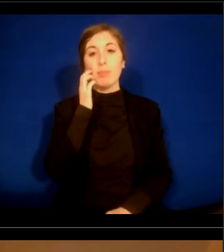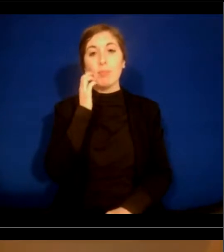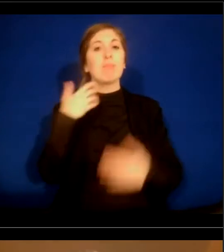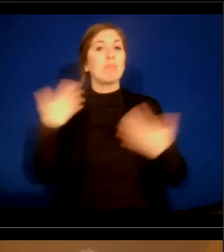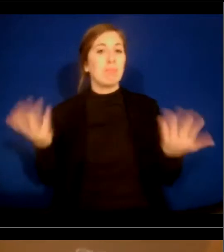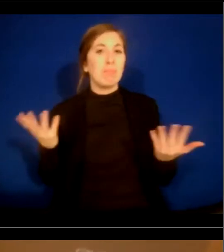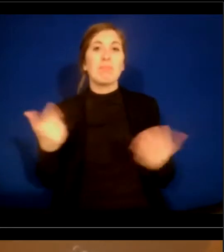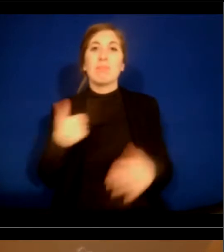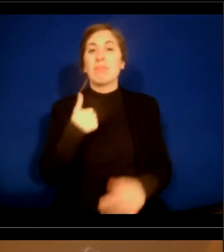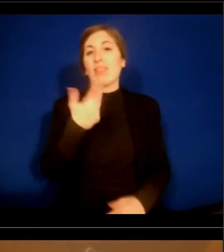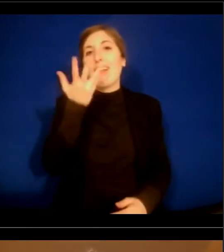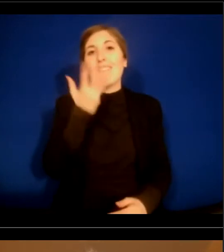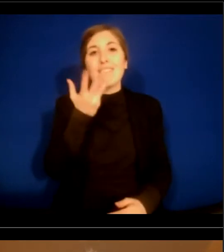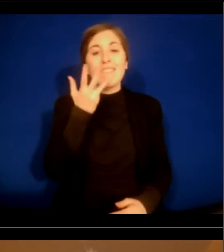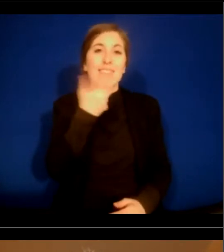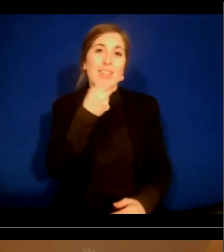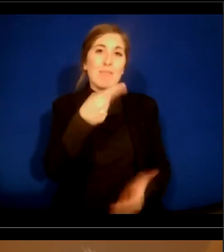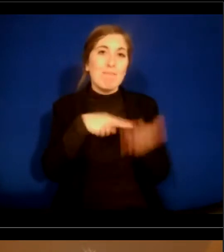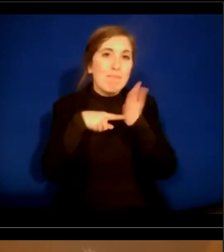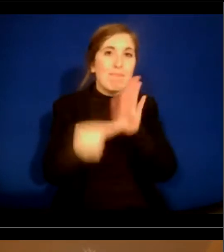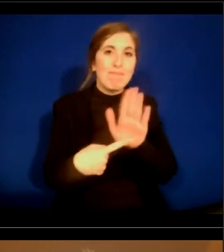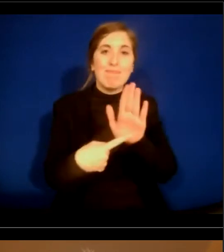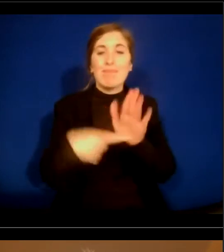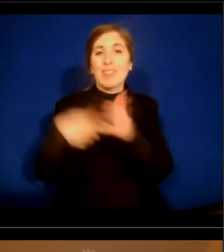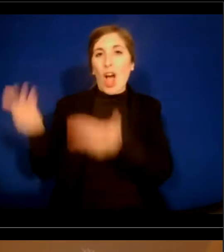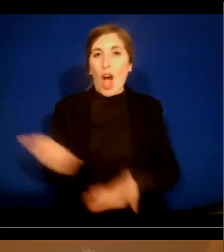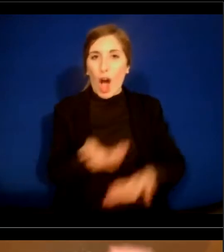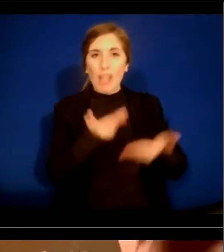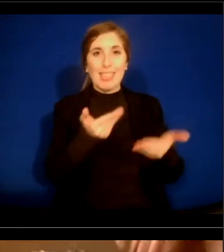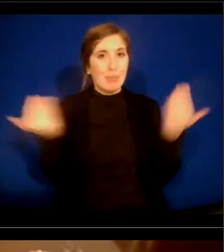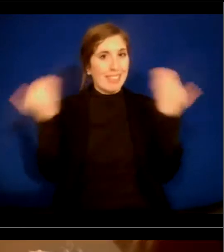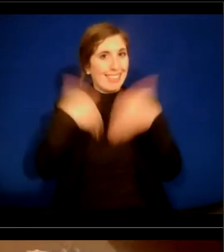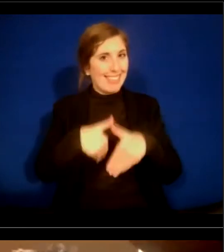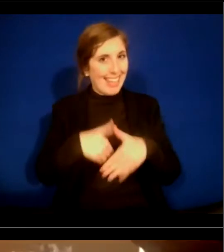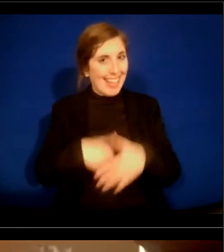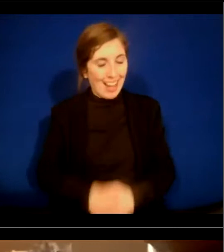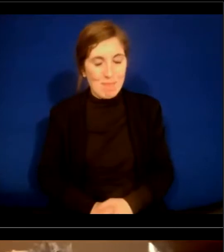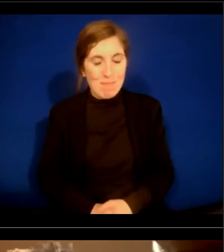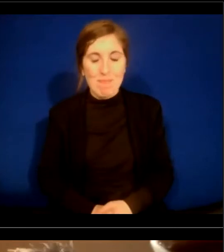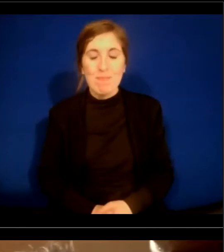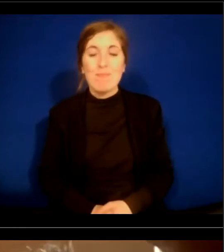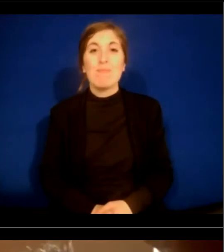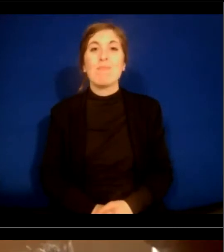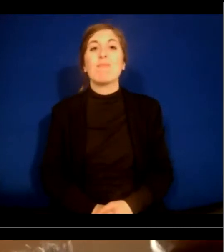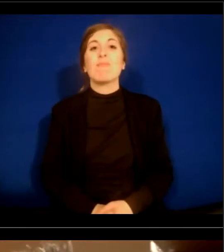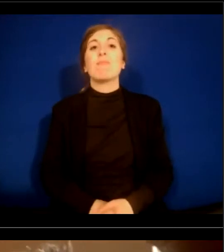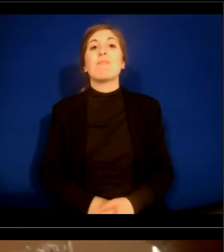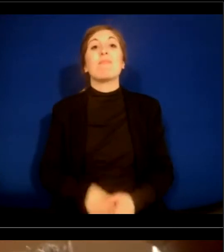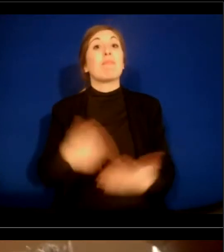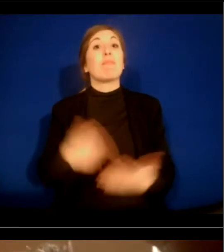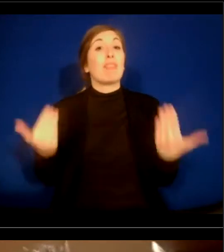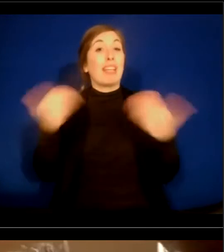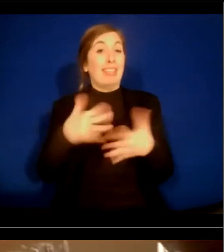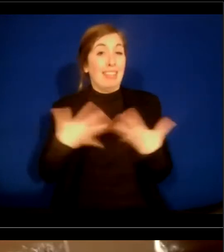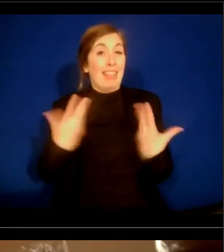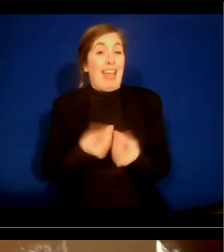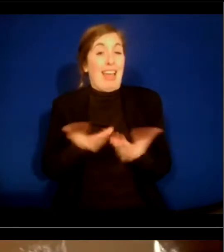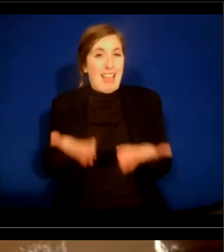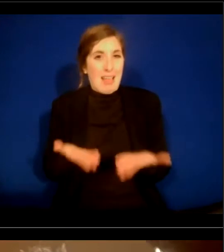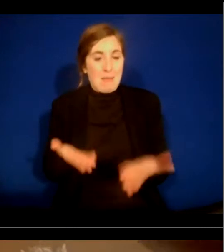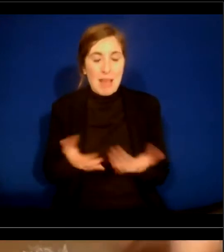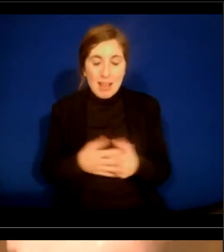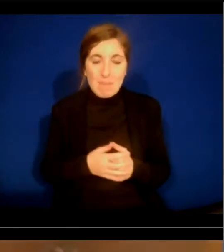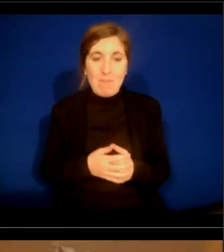andrei a presentarvi gli ospiti di questa sera che sono con noi.